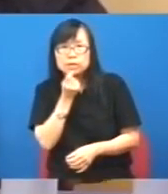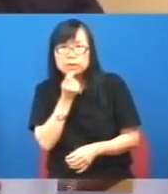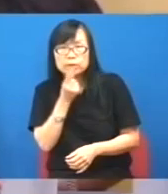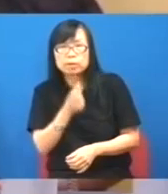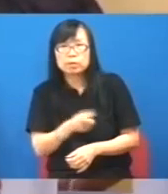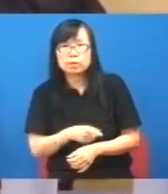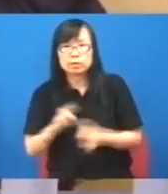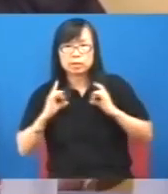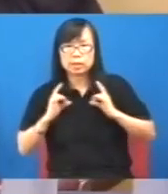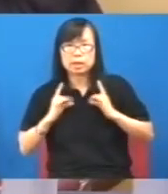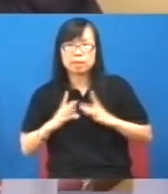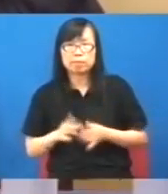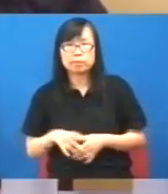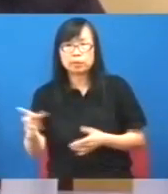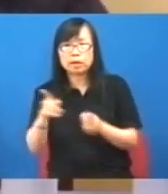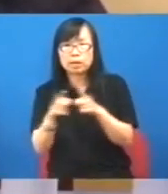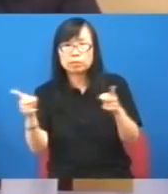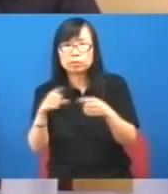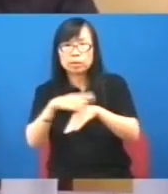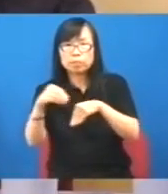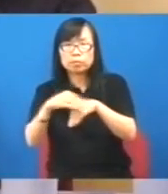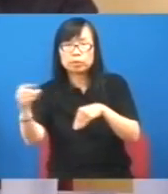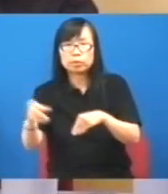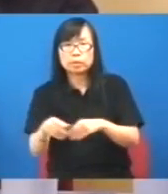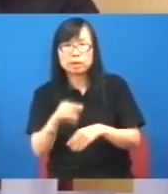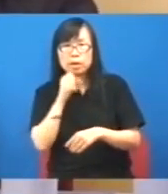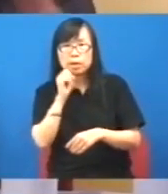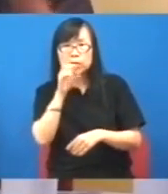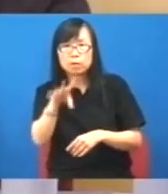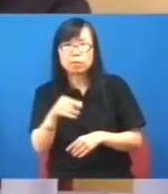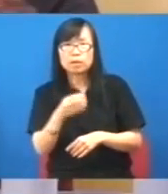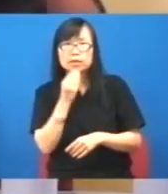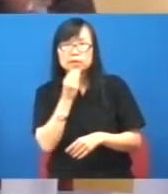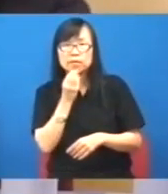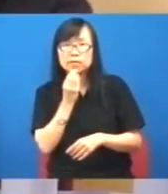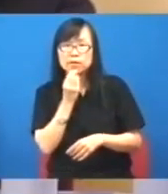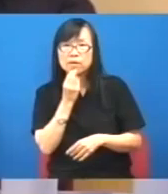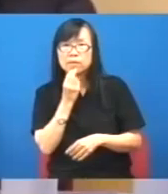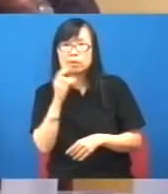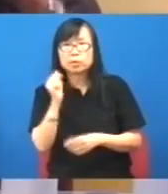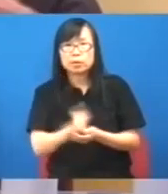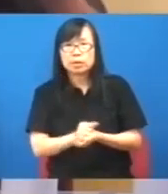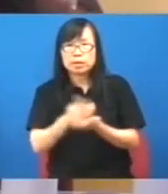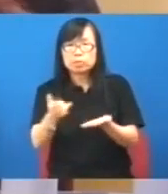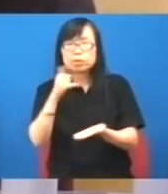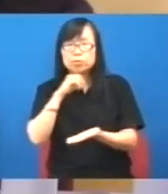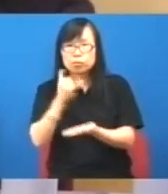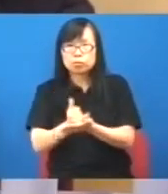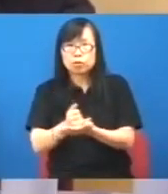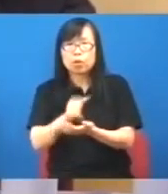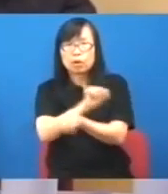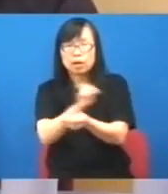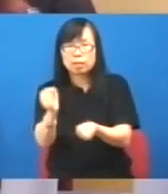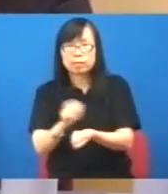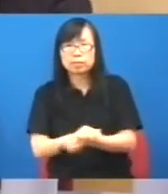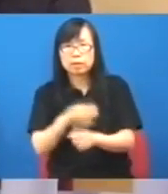毛生腸癌，俾人講咗會嗰個友會判六個禮拜咩？嘥氣講乜嘢？你個呢個非一般嘅言論自由